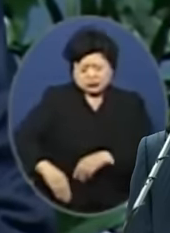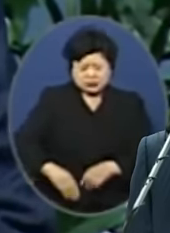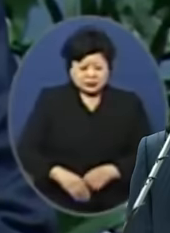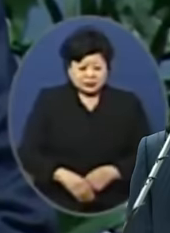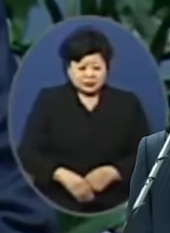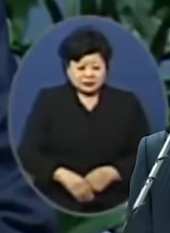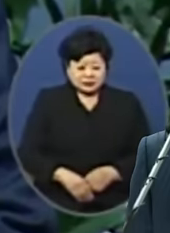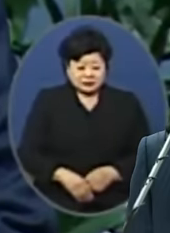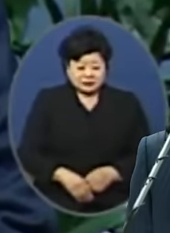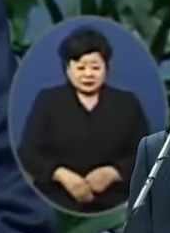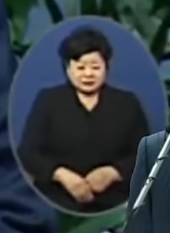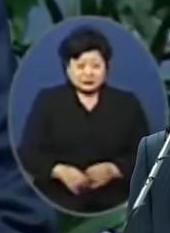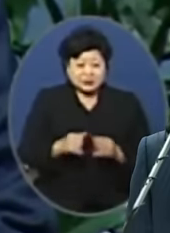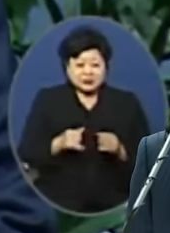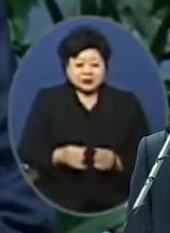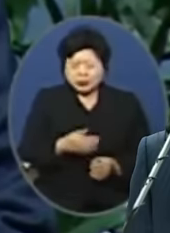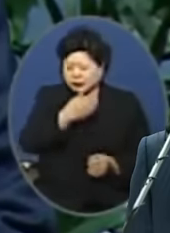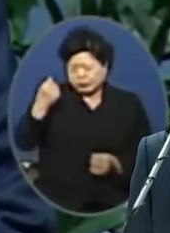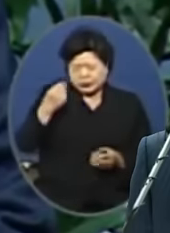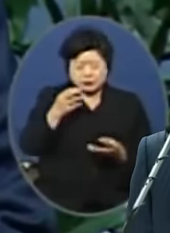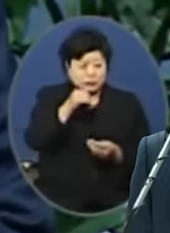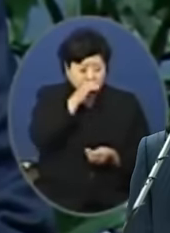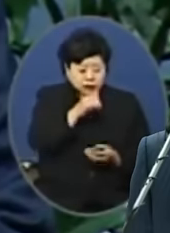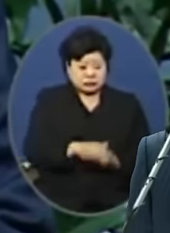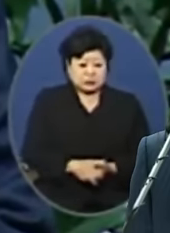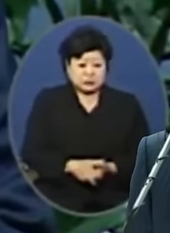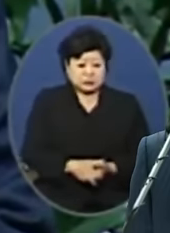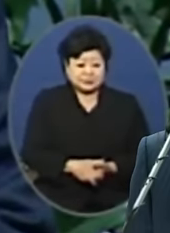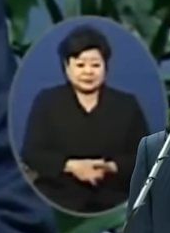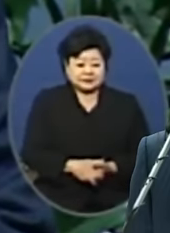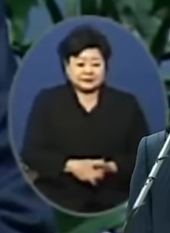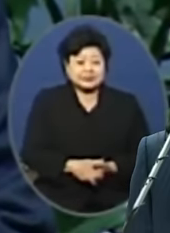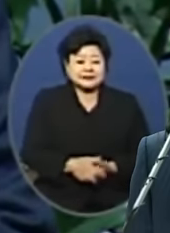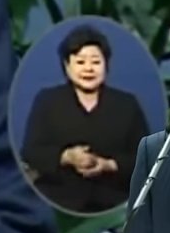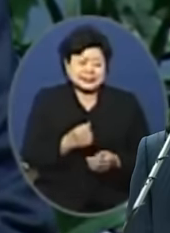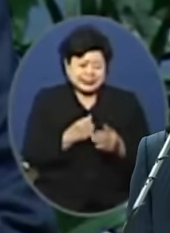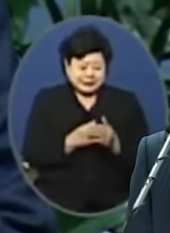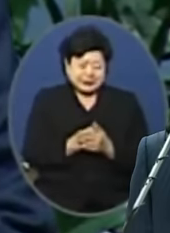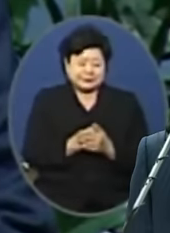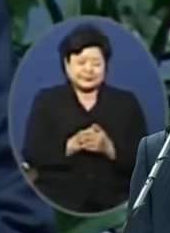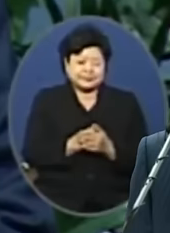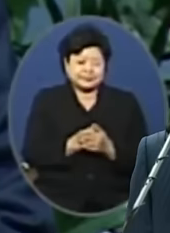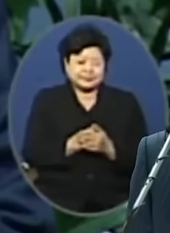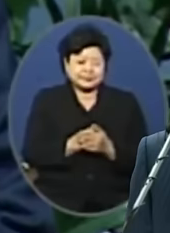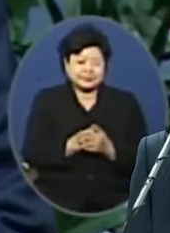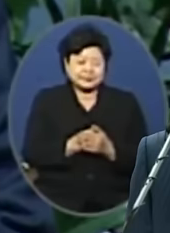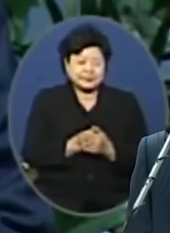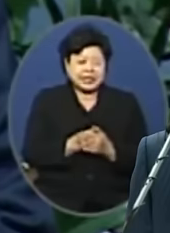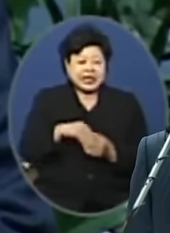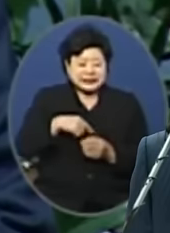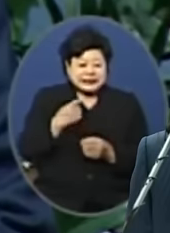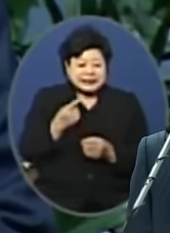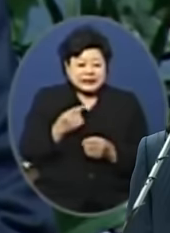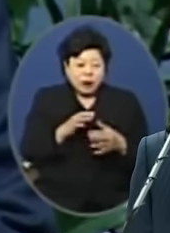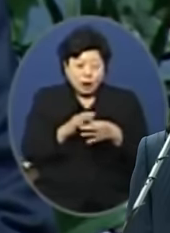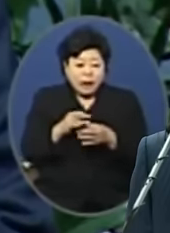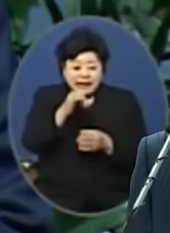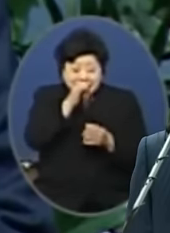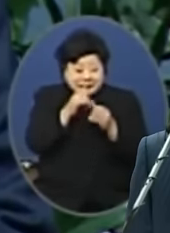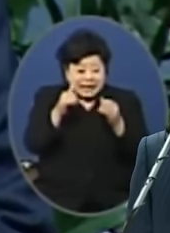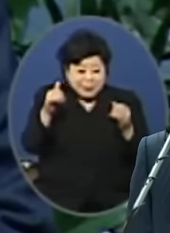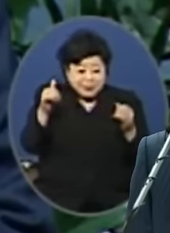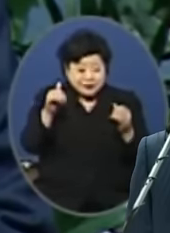좀처럼 받아서 읽는 사람이 없습니다. 그러므로 자기와 연관이 있는 사람